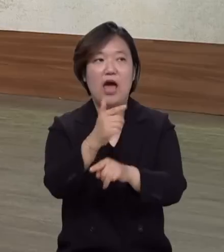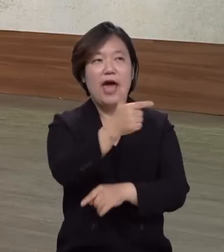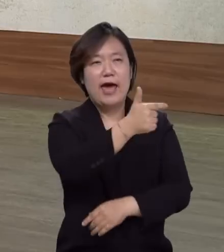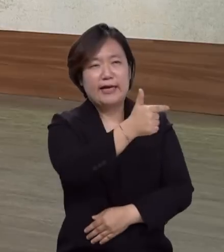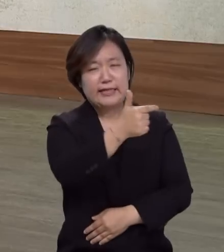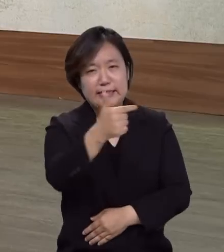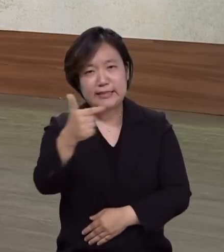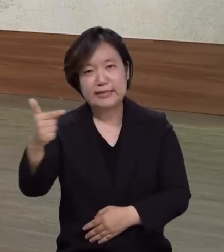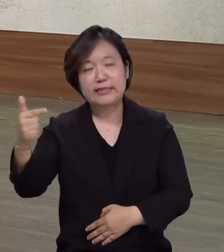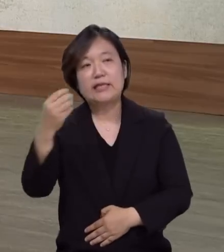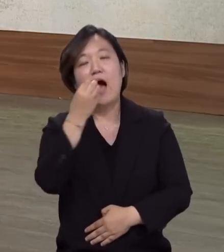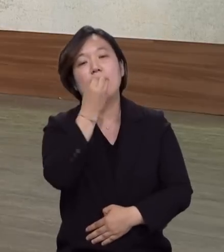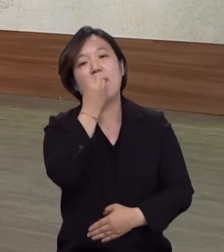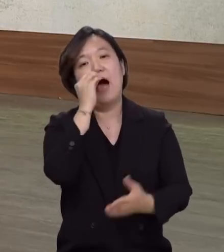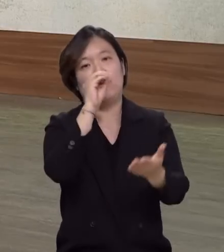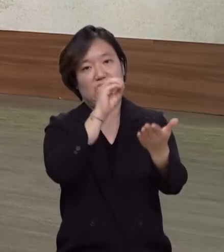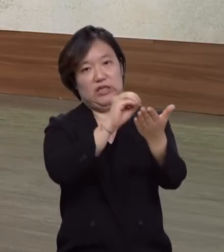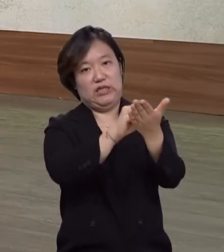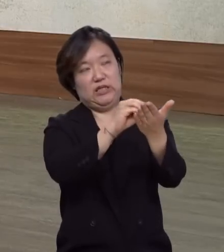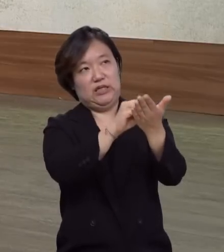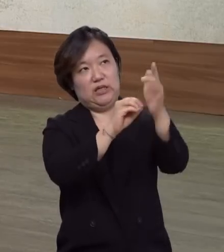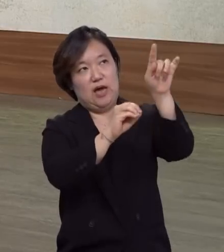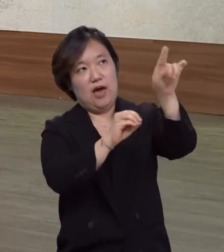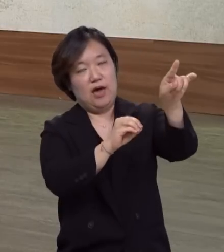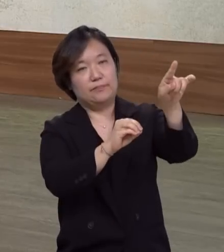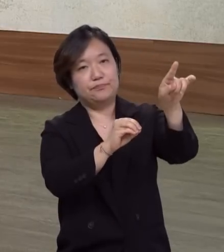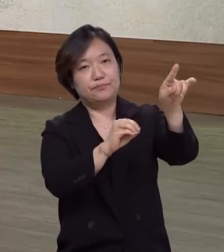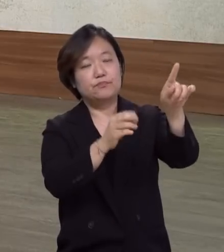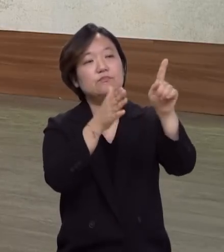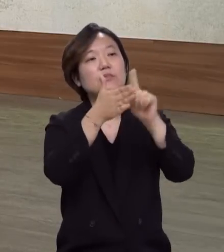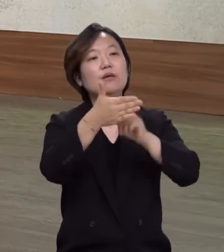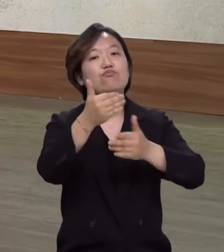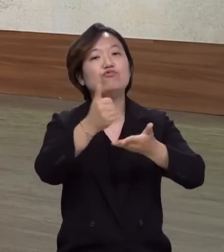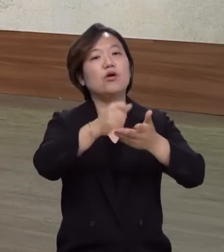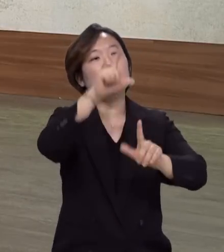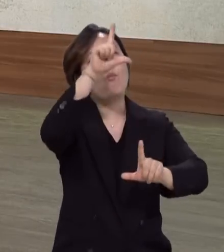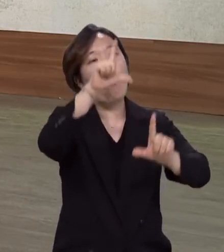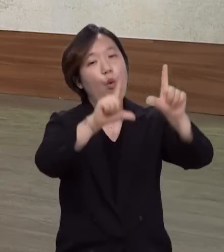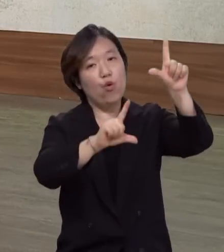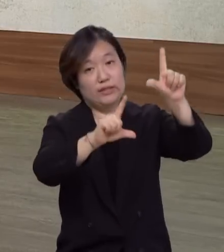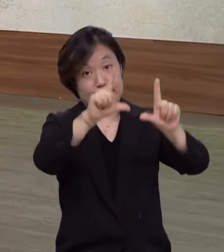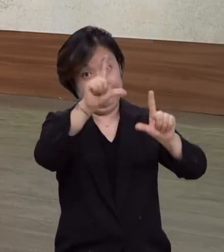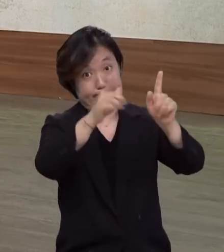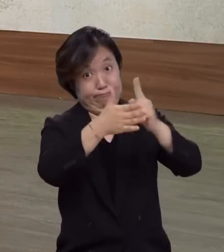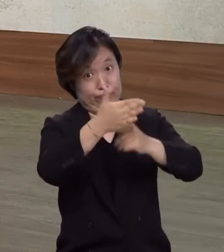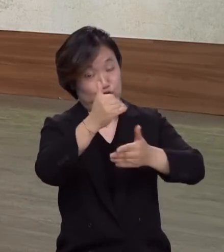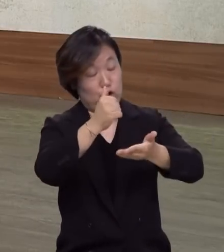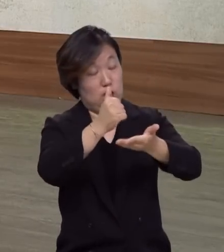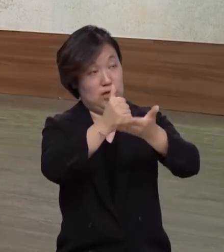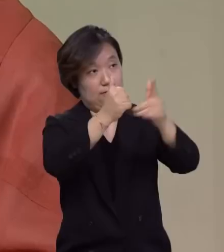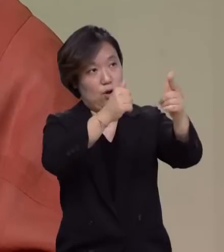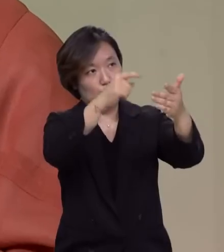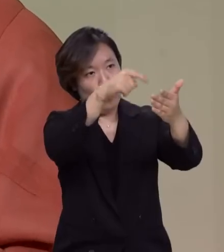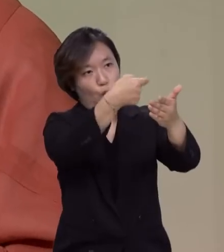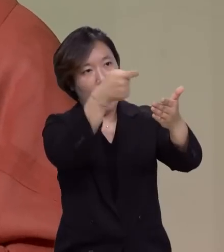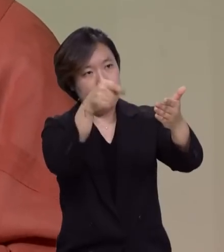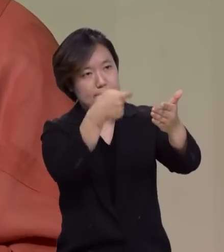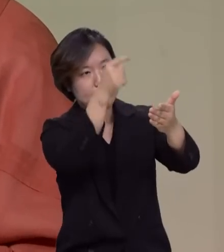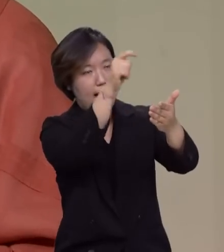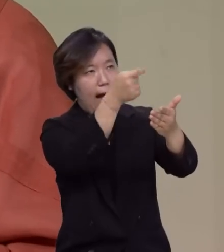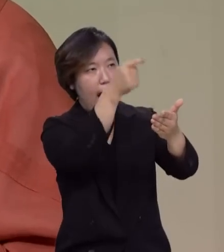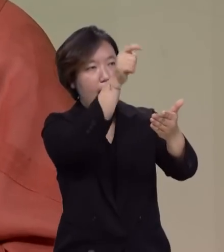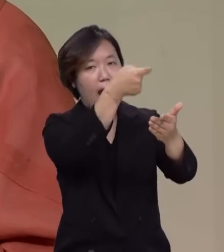위에 부처님의 모습이 조각되어진 마애불이 있었다고 합니다 마애불 우리가 이렇게